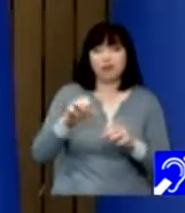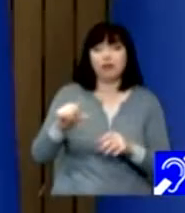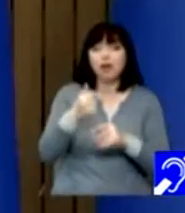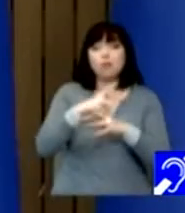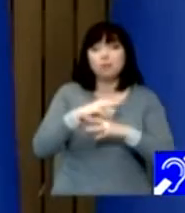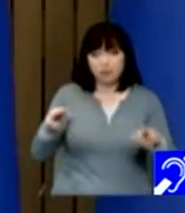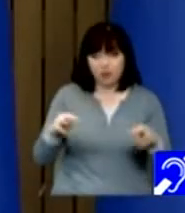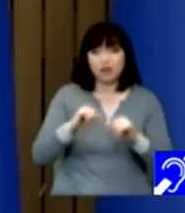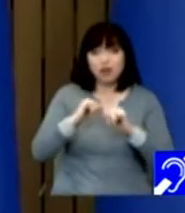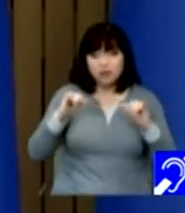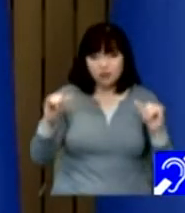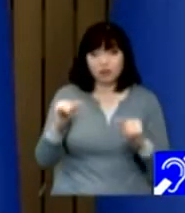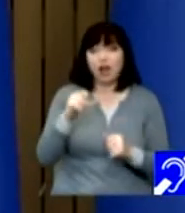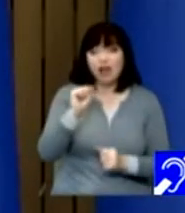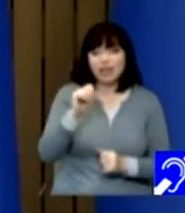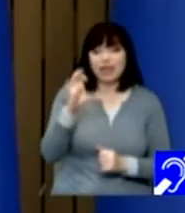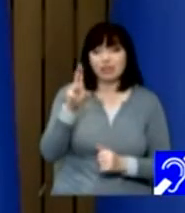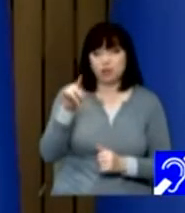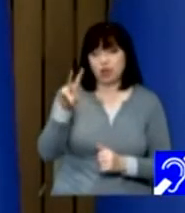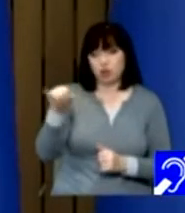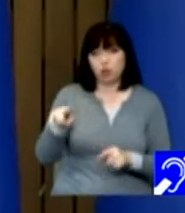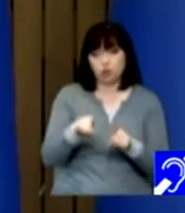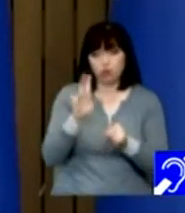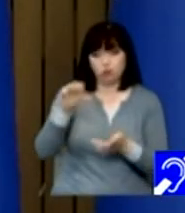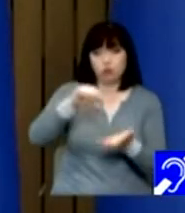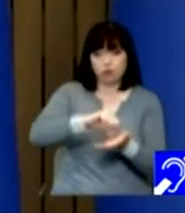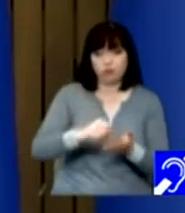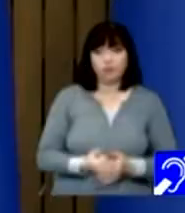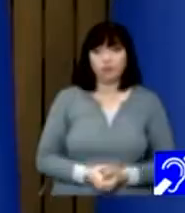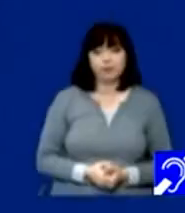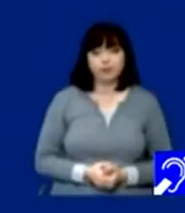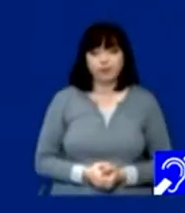și dezvoltării regionale Andrei Spânu.